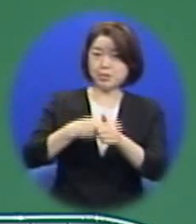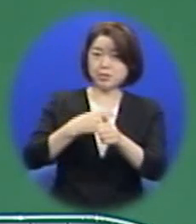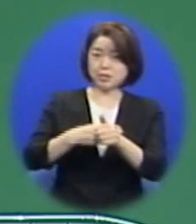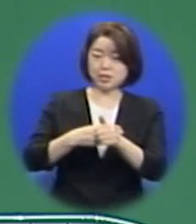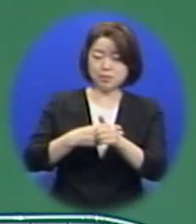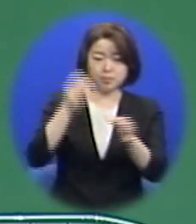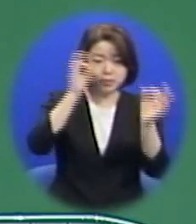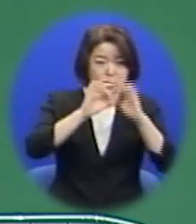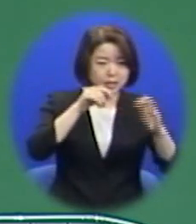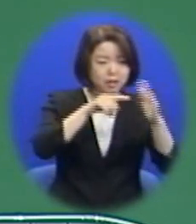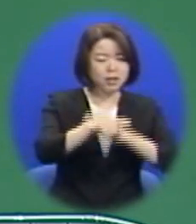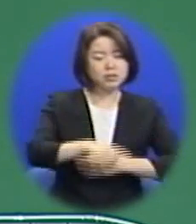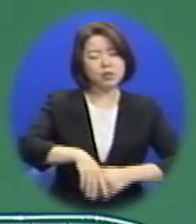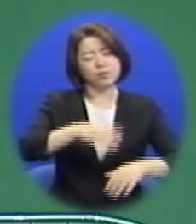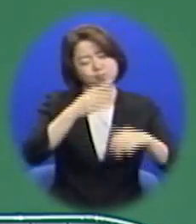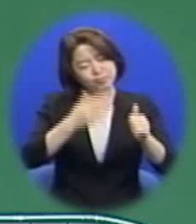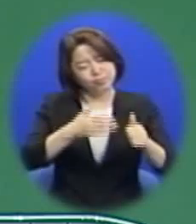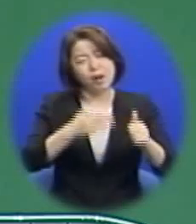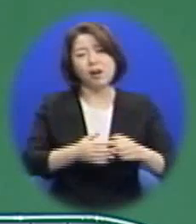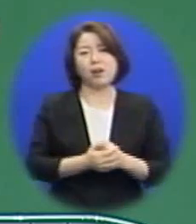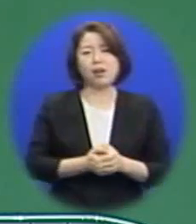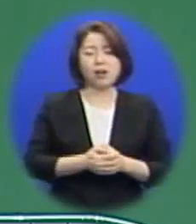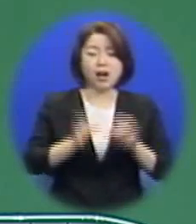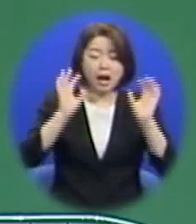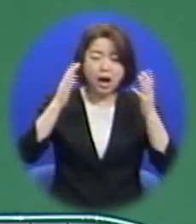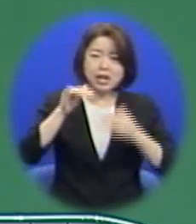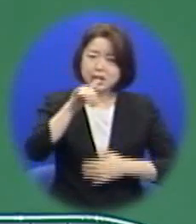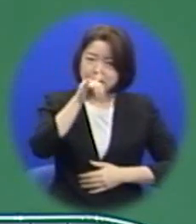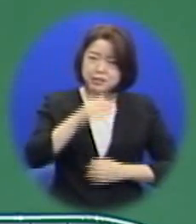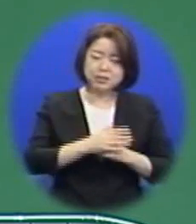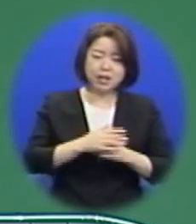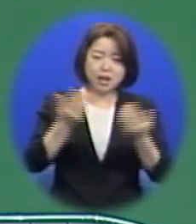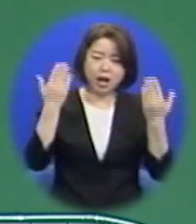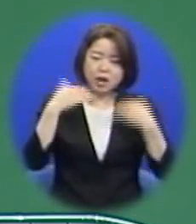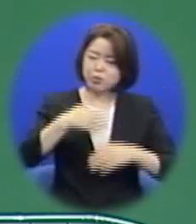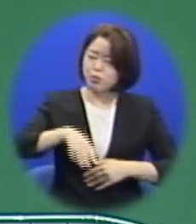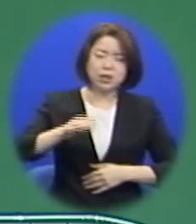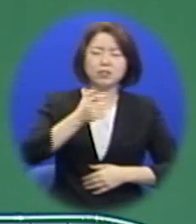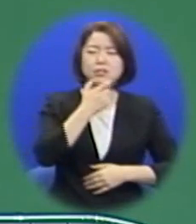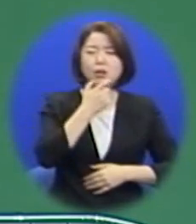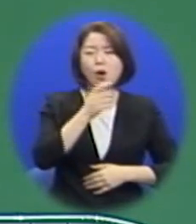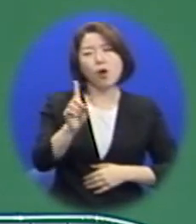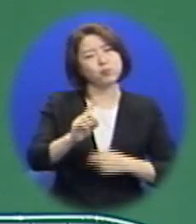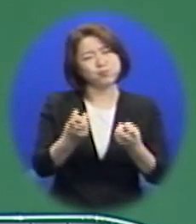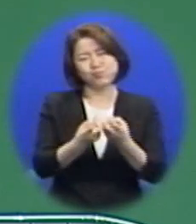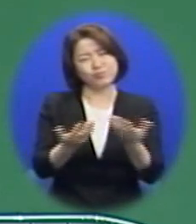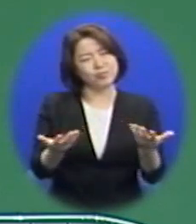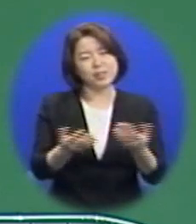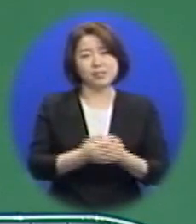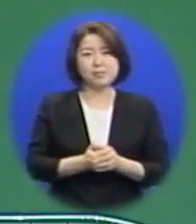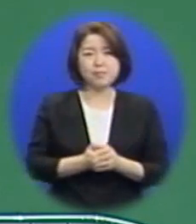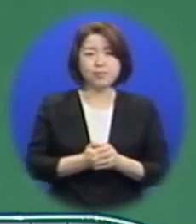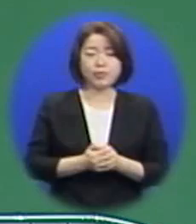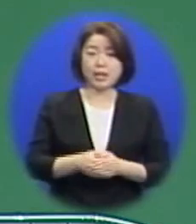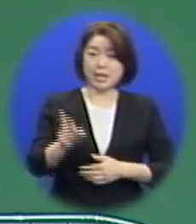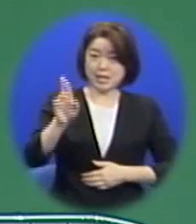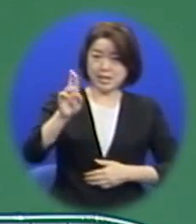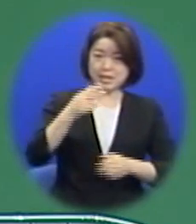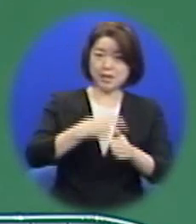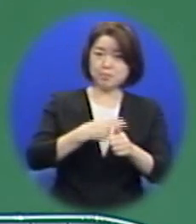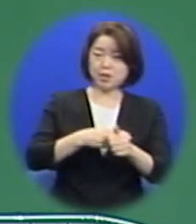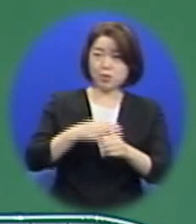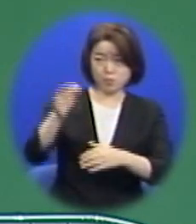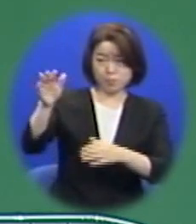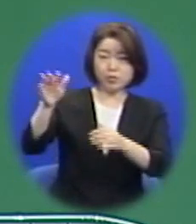하소연을 했습니다. 아이가 있는데 도무지 학교 가기를 싫어합니다. 어떻게 하면 좋겠습니까? 랍비가 데려오라고